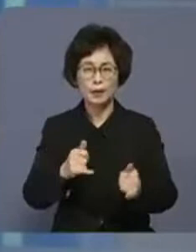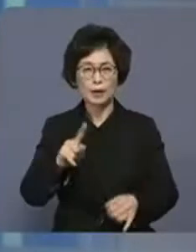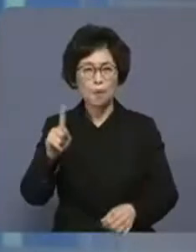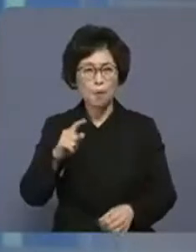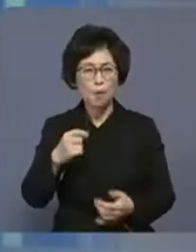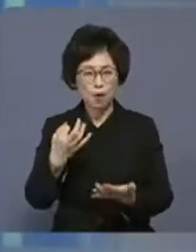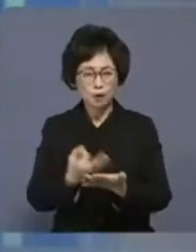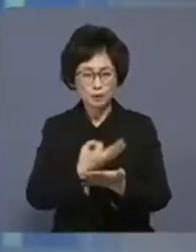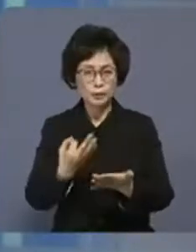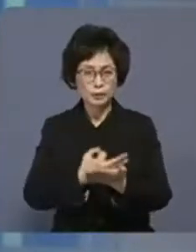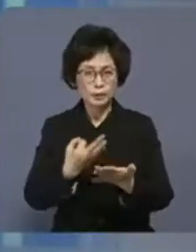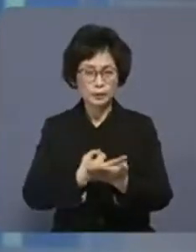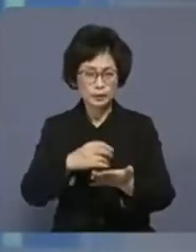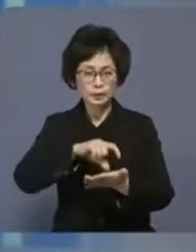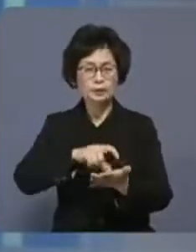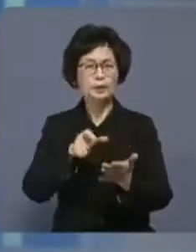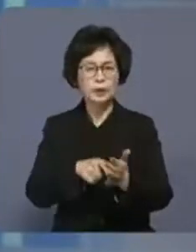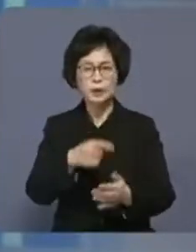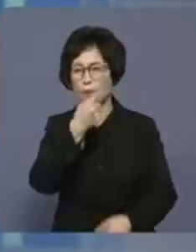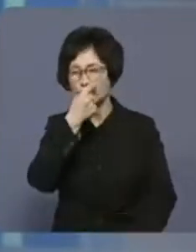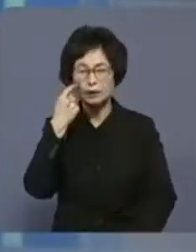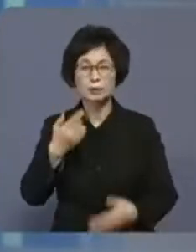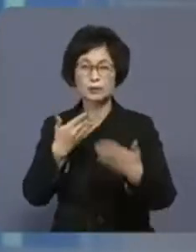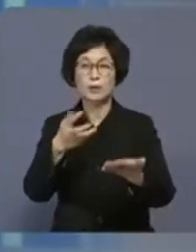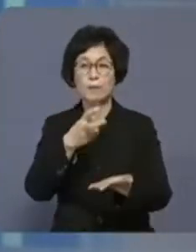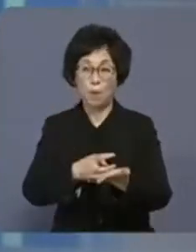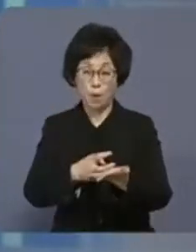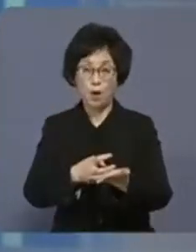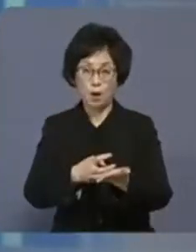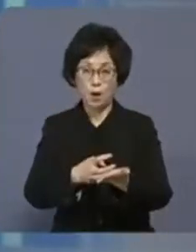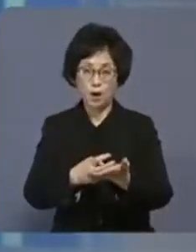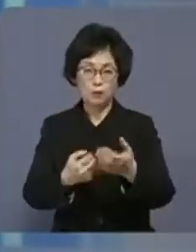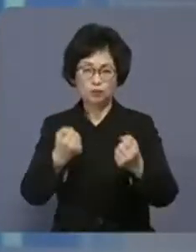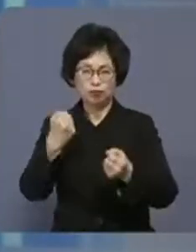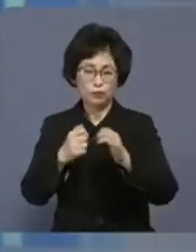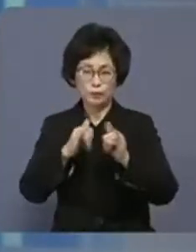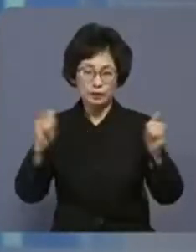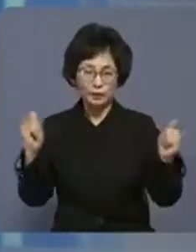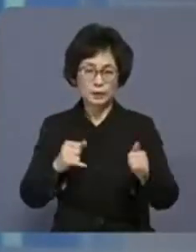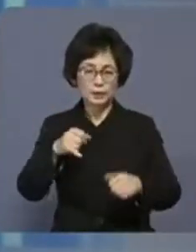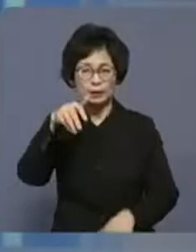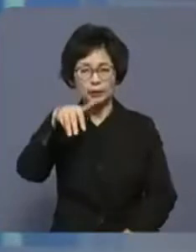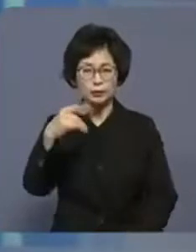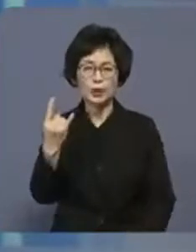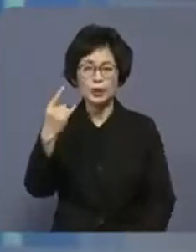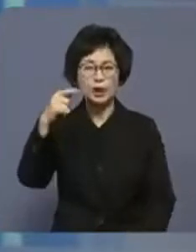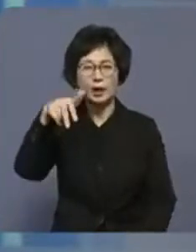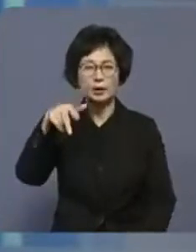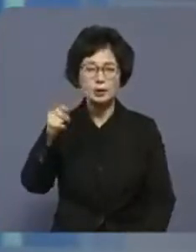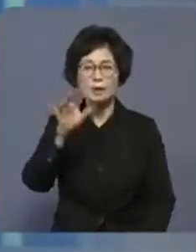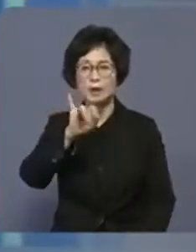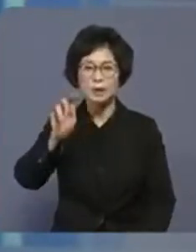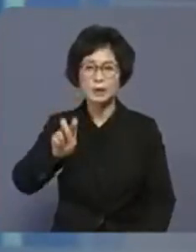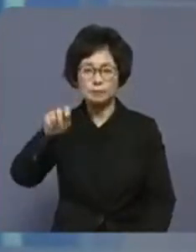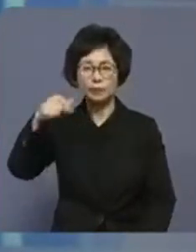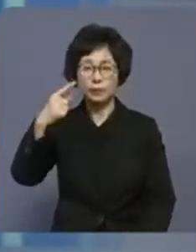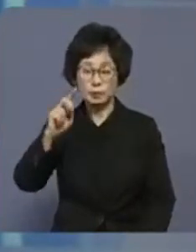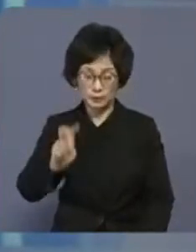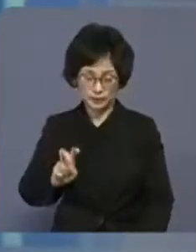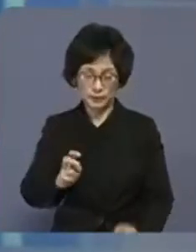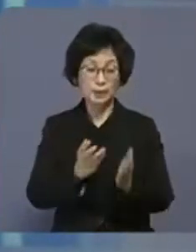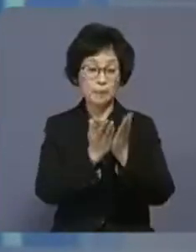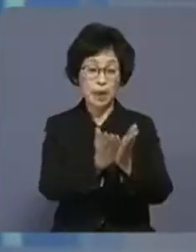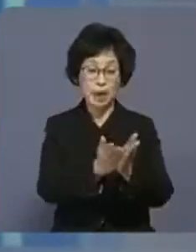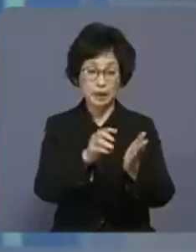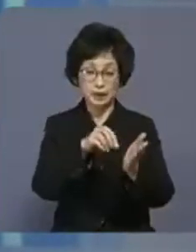이상 주게 한 법입니다 왜 쉽게 표현하면 화물 노동자들의 최저 임금인 셈인데요 대시 꼰 화물을 내리고 2화